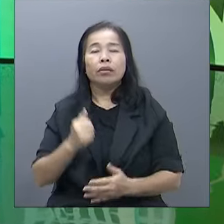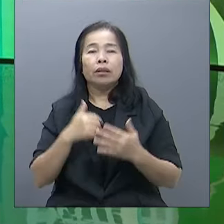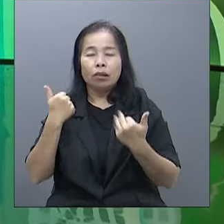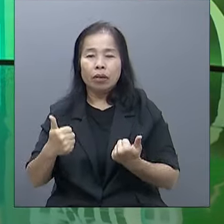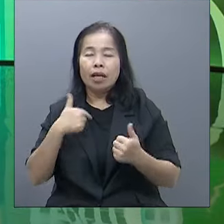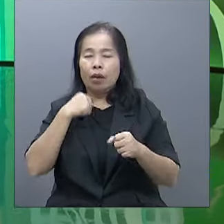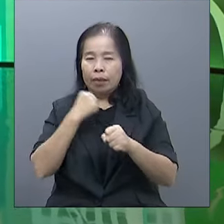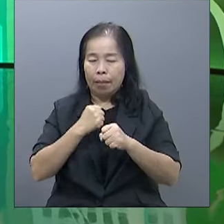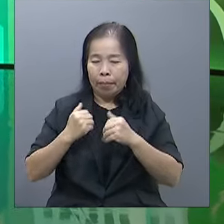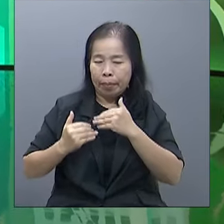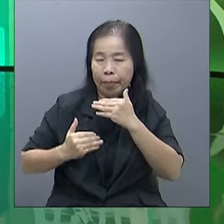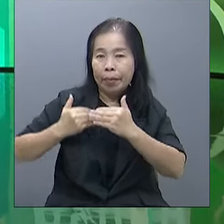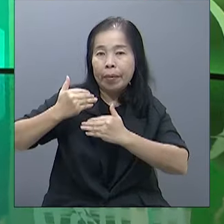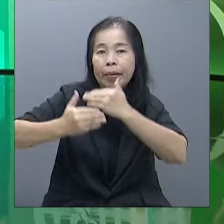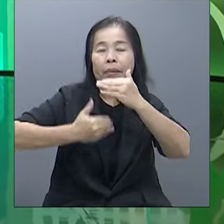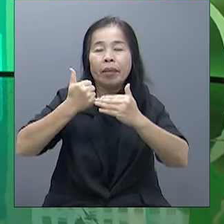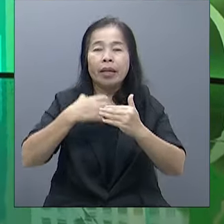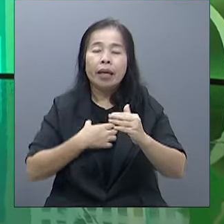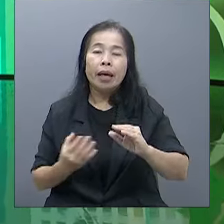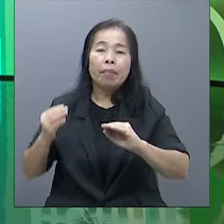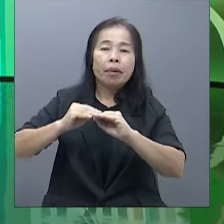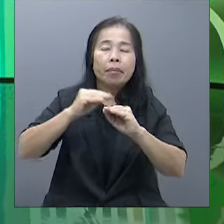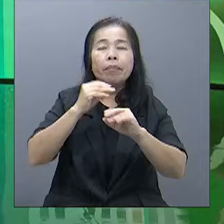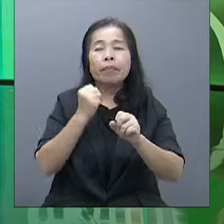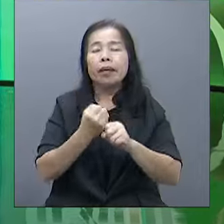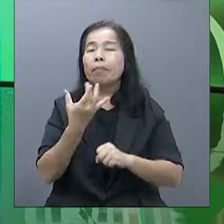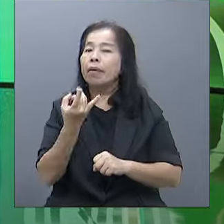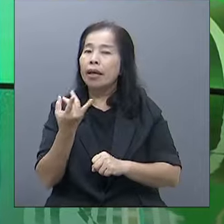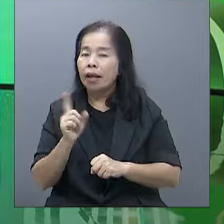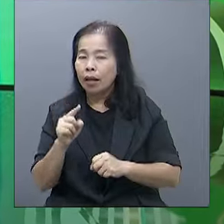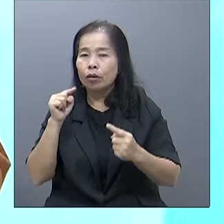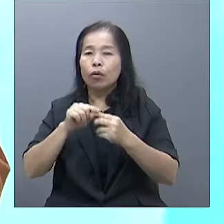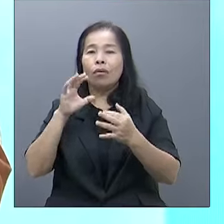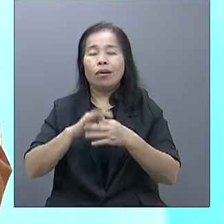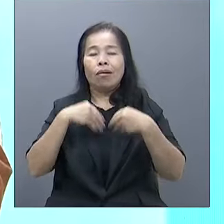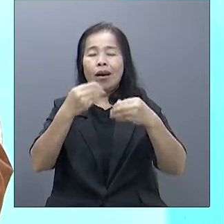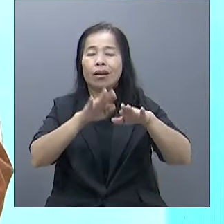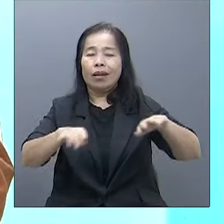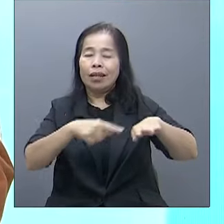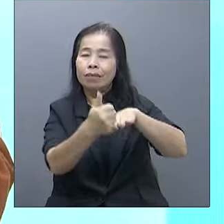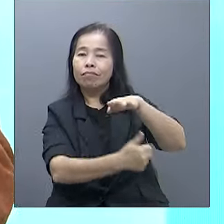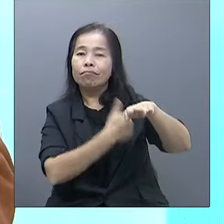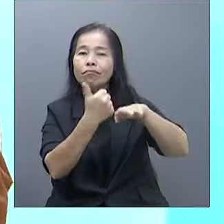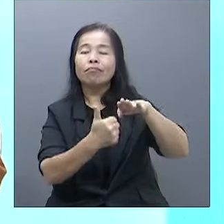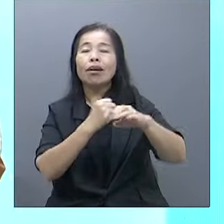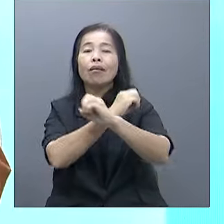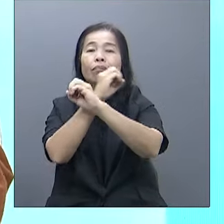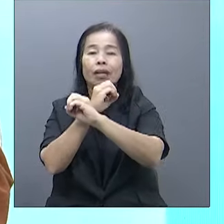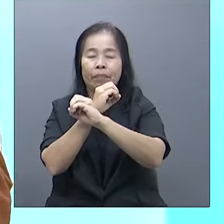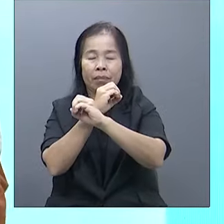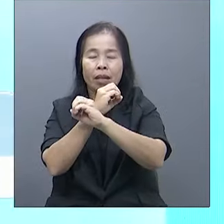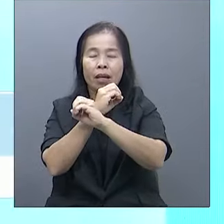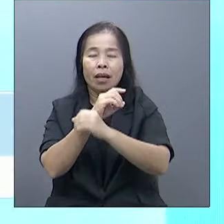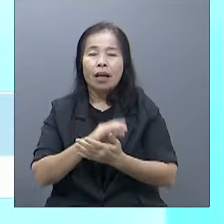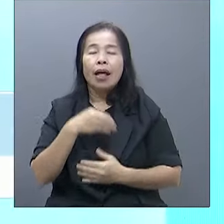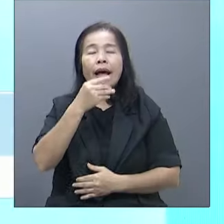ะก้าวเรากำลังจะทำเรากำลังจะเพิ่มเราจะทำอะไรบ้างในเรื่องของสวัสดิภาพของเด็ก ให้นึกภาพว่า มีผู้คนจำนวนมากองค์ก